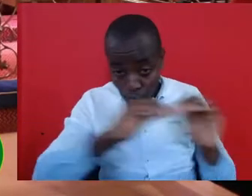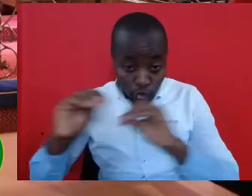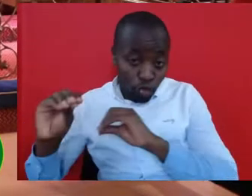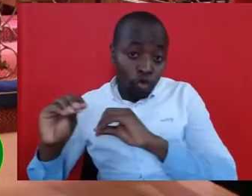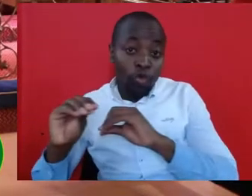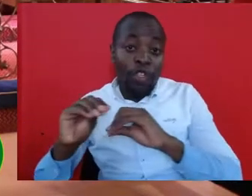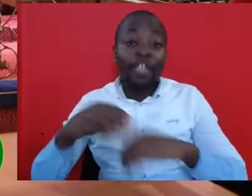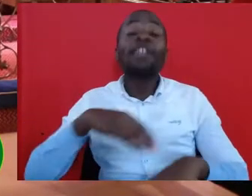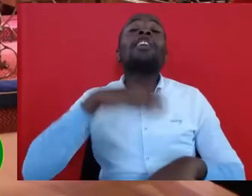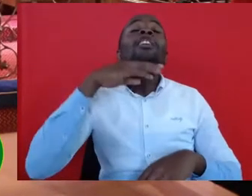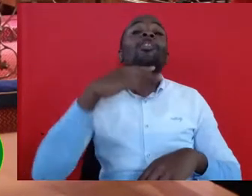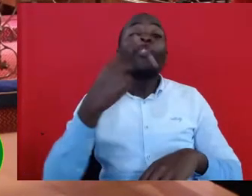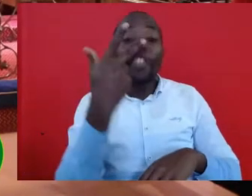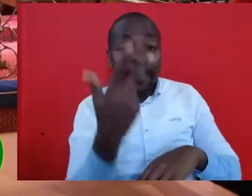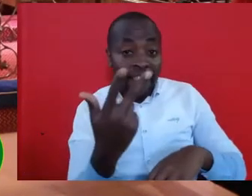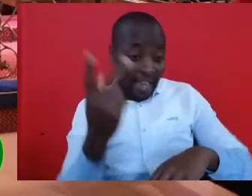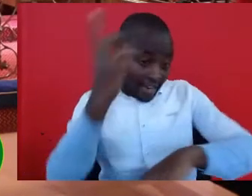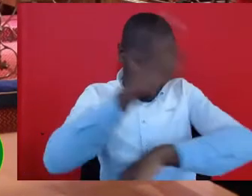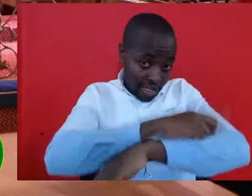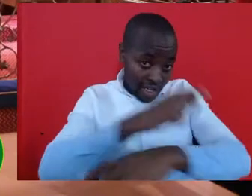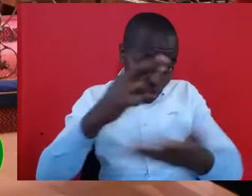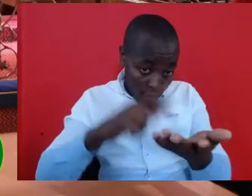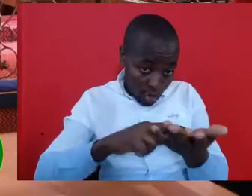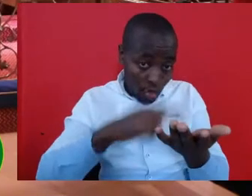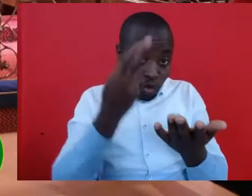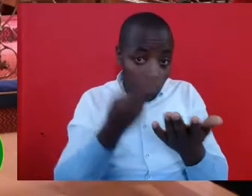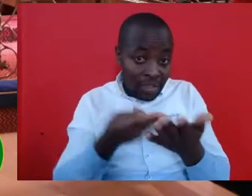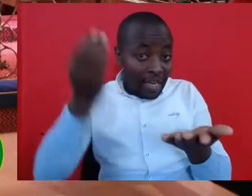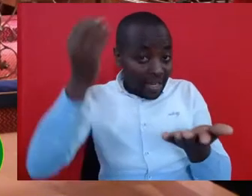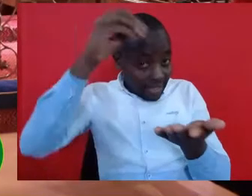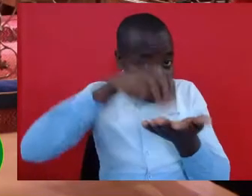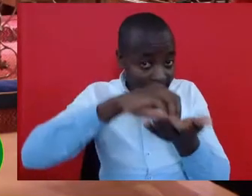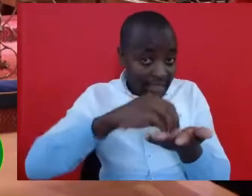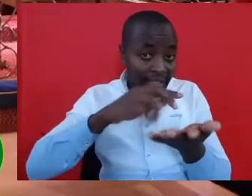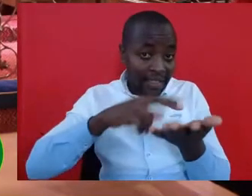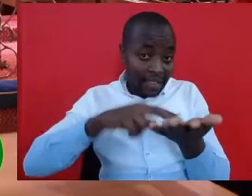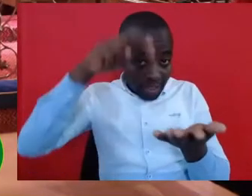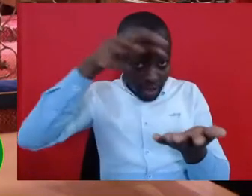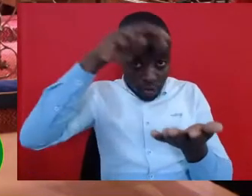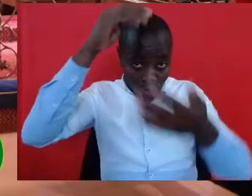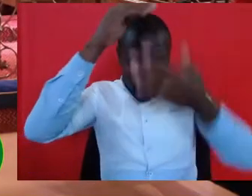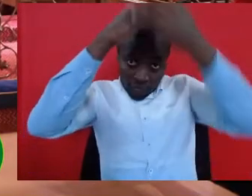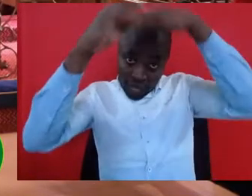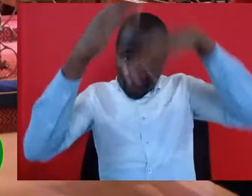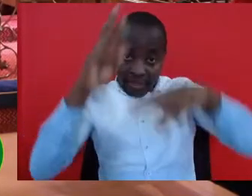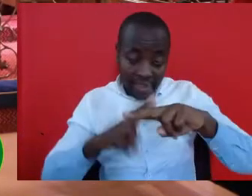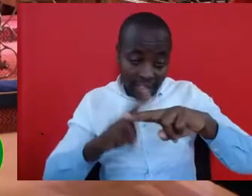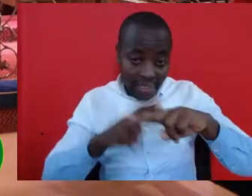akakuzimu, siku ya tatu akafufuka, akapaa mbinguni, ameketi mkono wa kuume wa Mungu